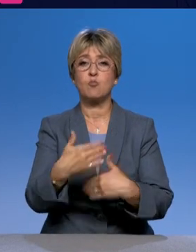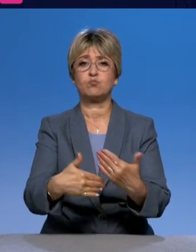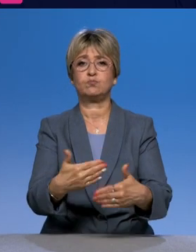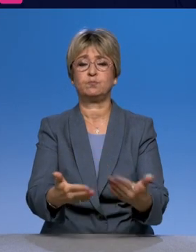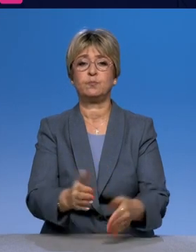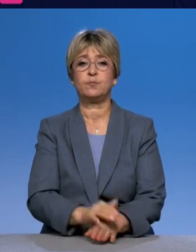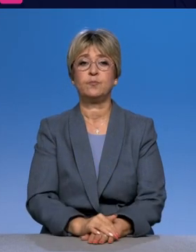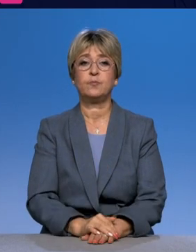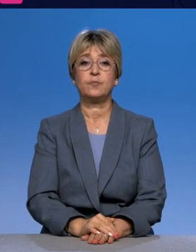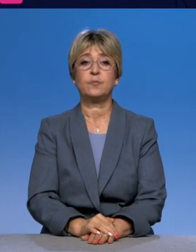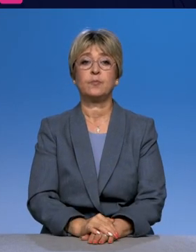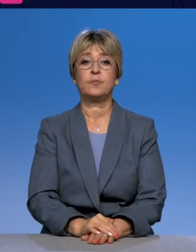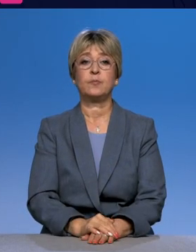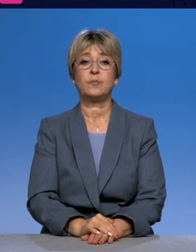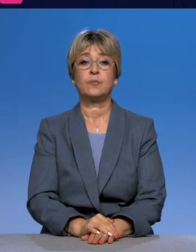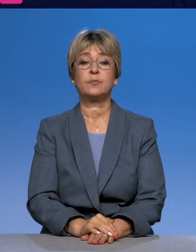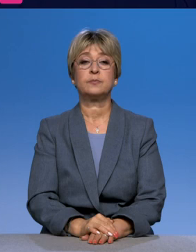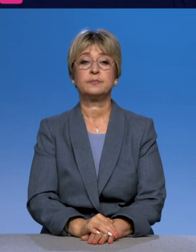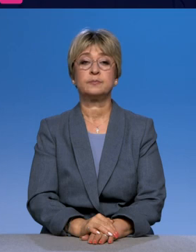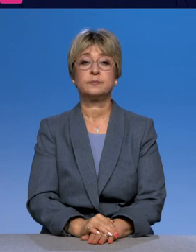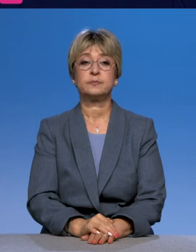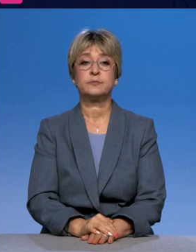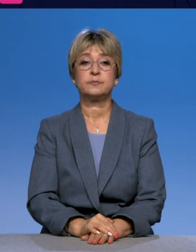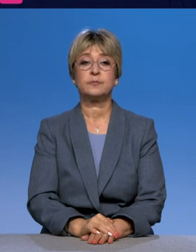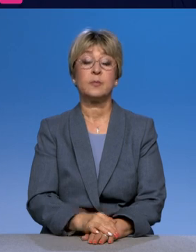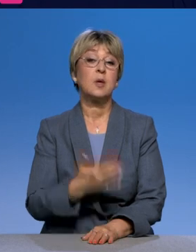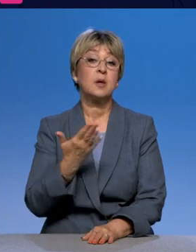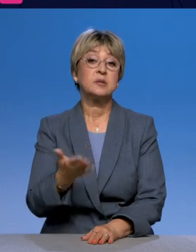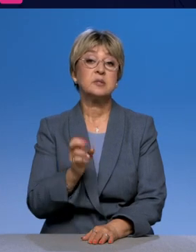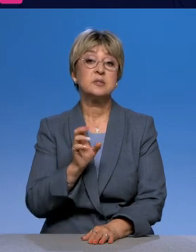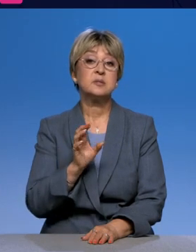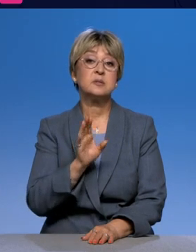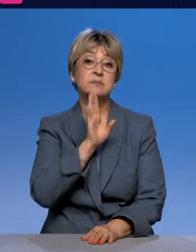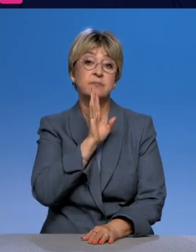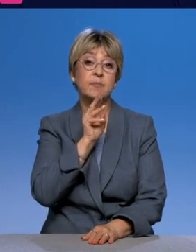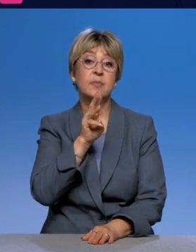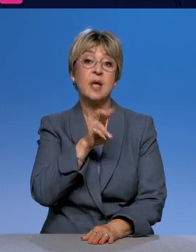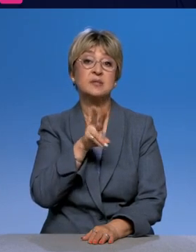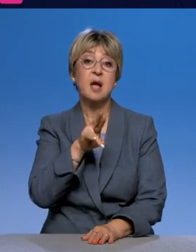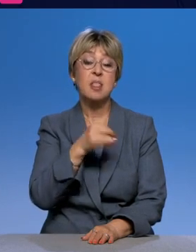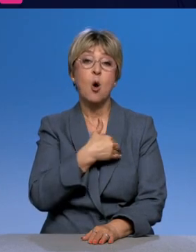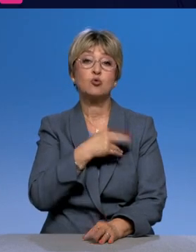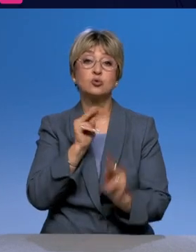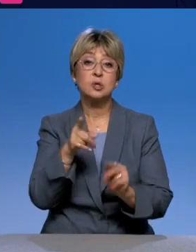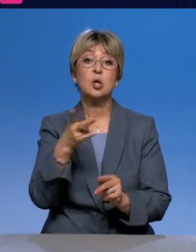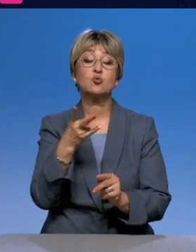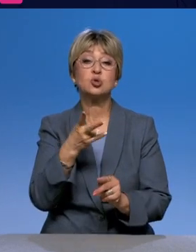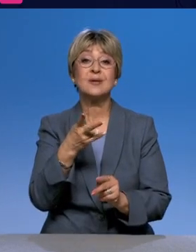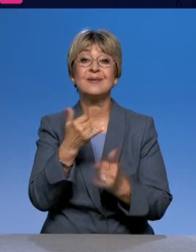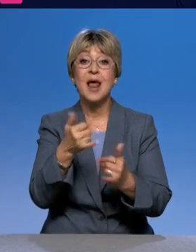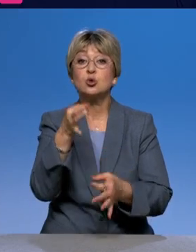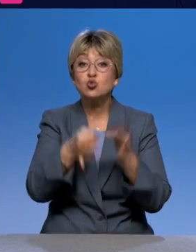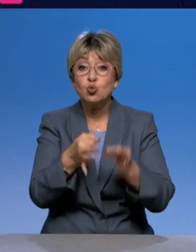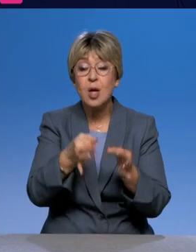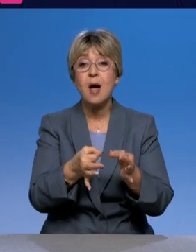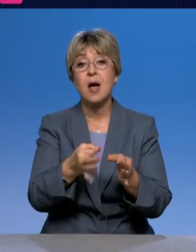соответственно, на работе? Есть что делать? Ей, если она прям хочет действительно судиться, но ей нужны документы определенные или